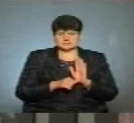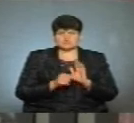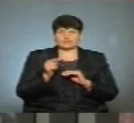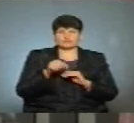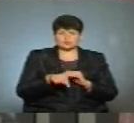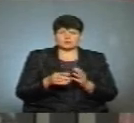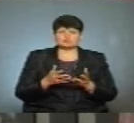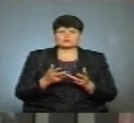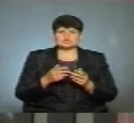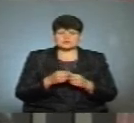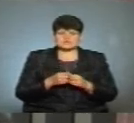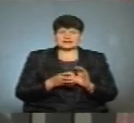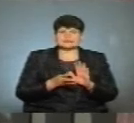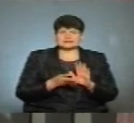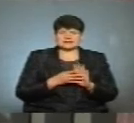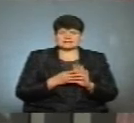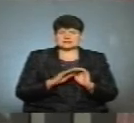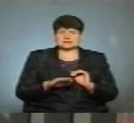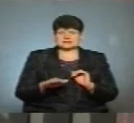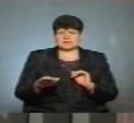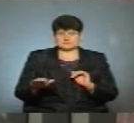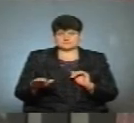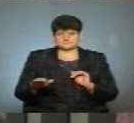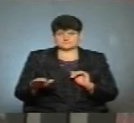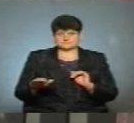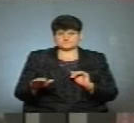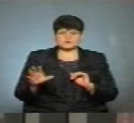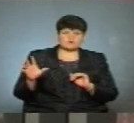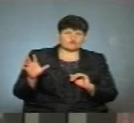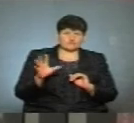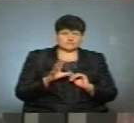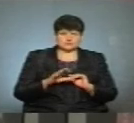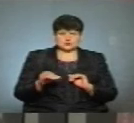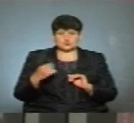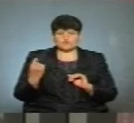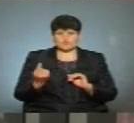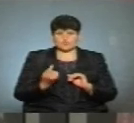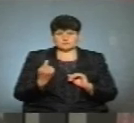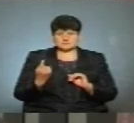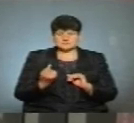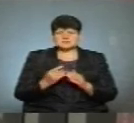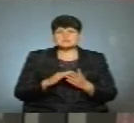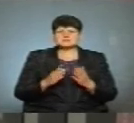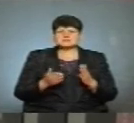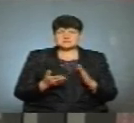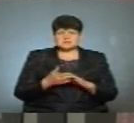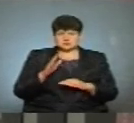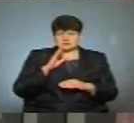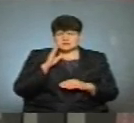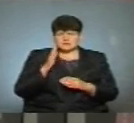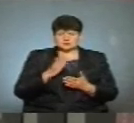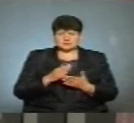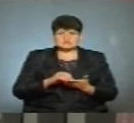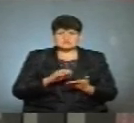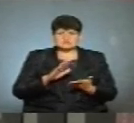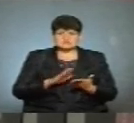числі 9 дітей. Всього в області станом на ранок зареєстровано